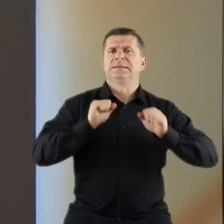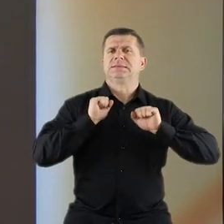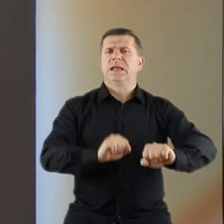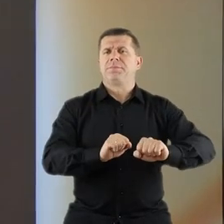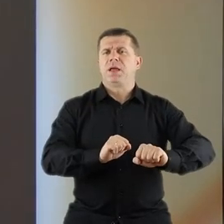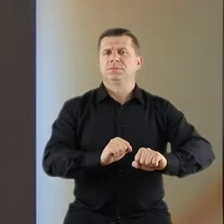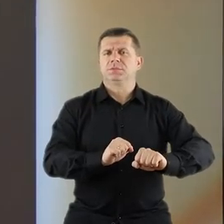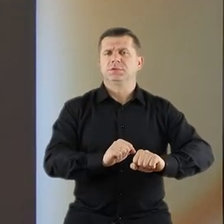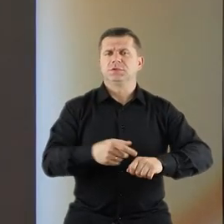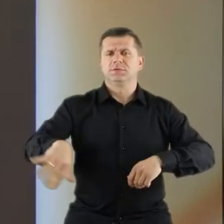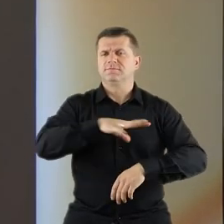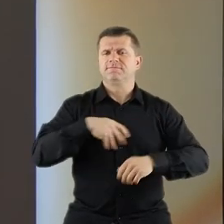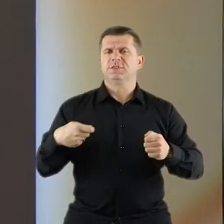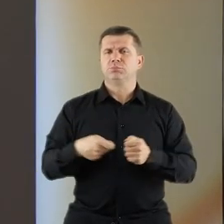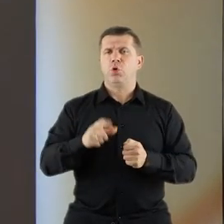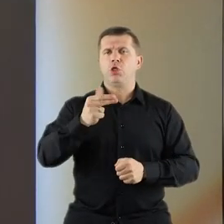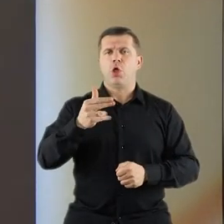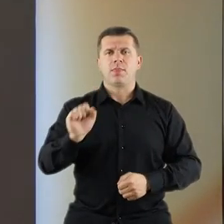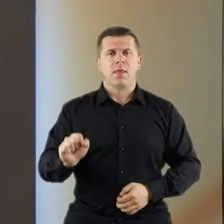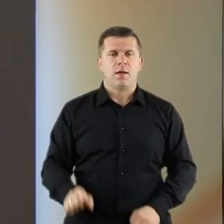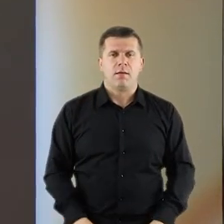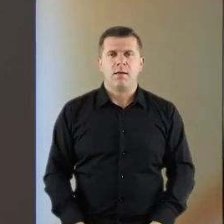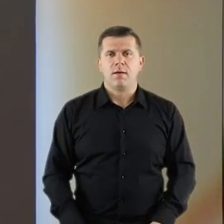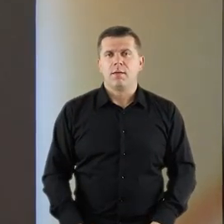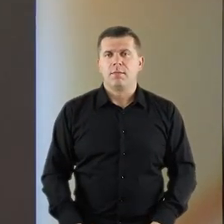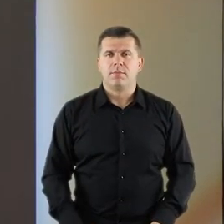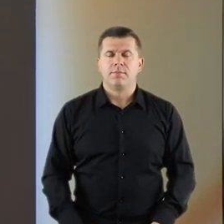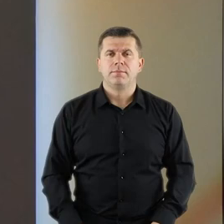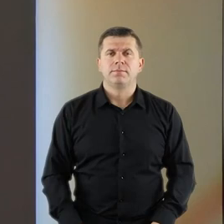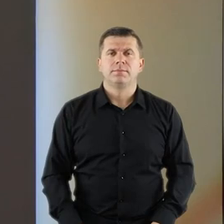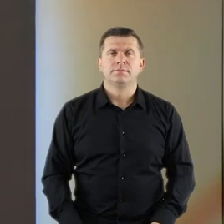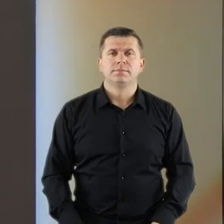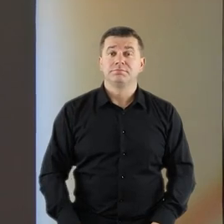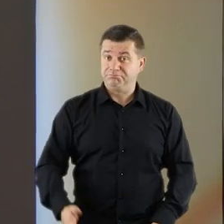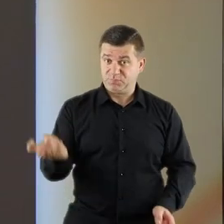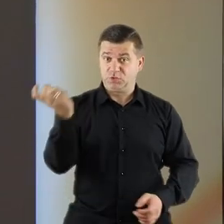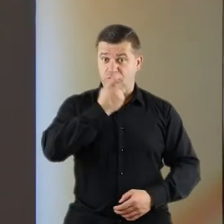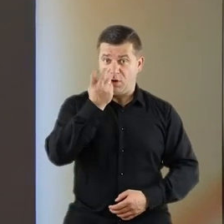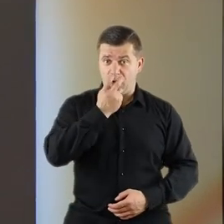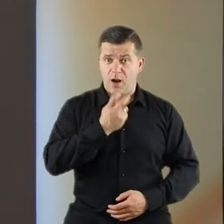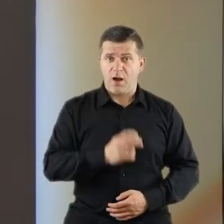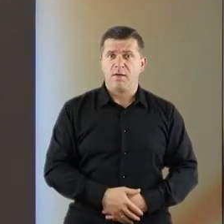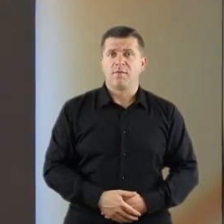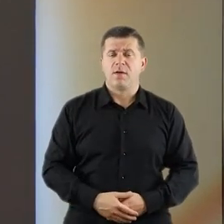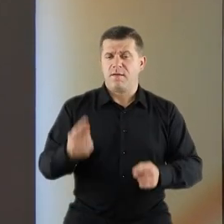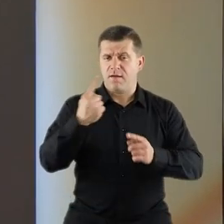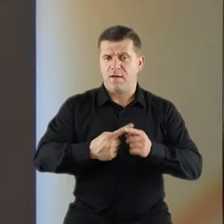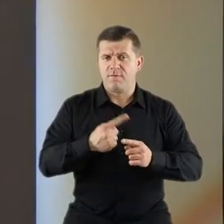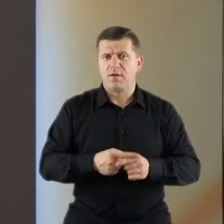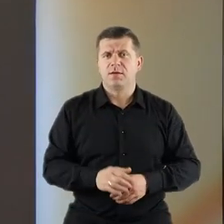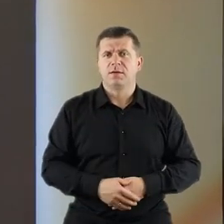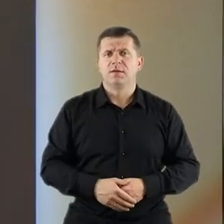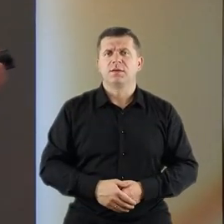zabezpieczyć te swoją wspólnotę i ciekawe ciekawe